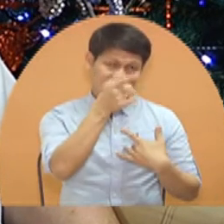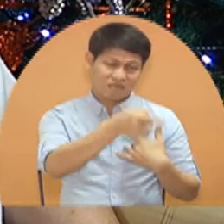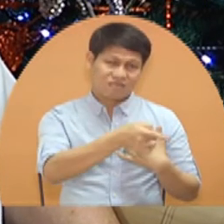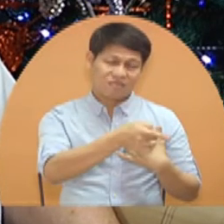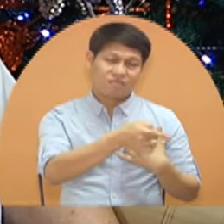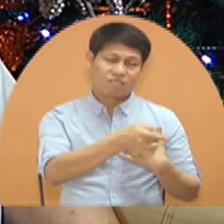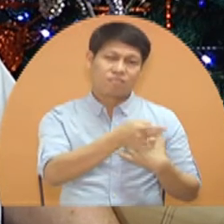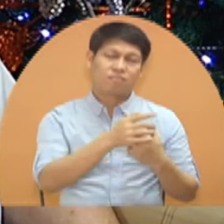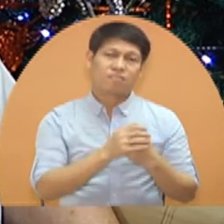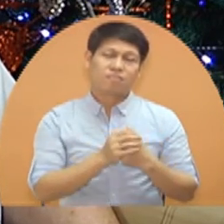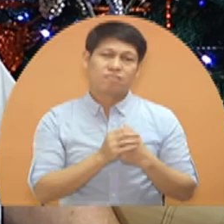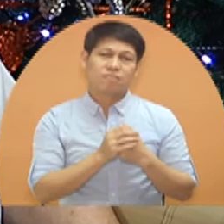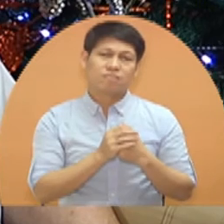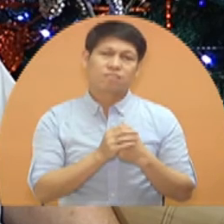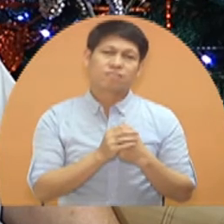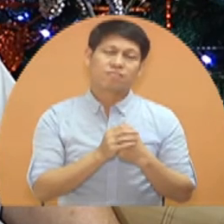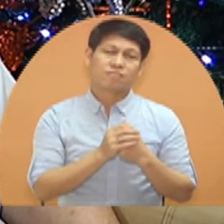tulong medikal.